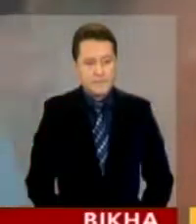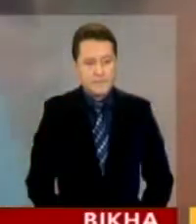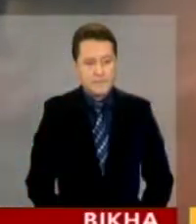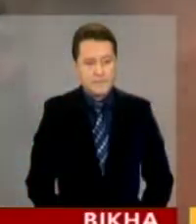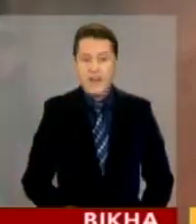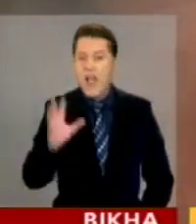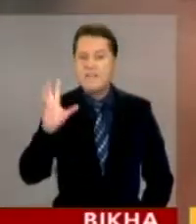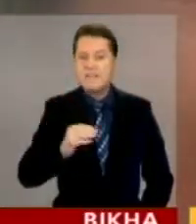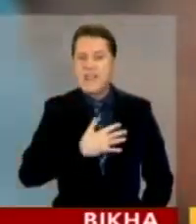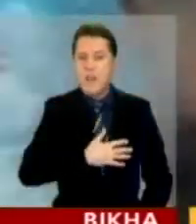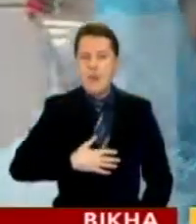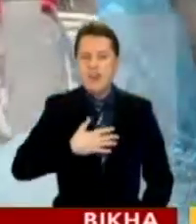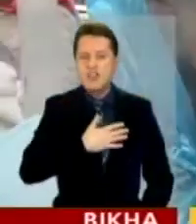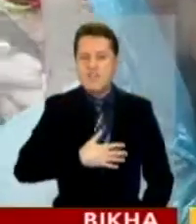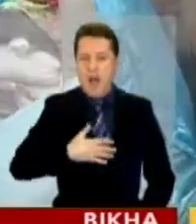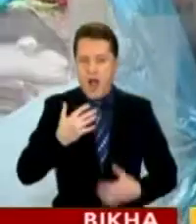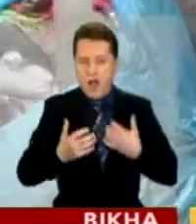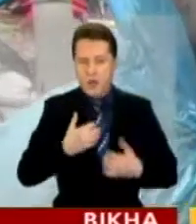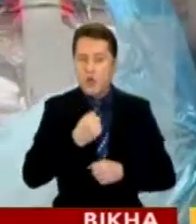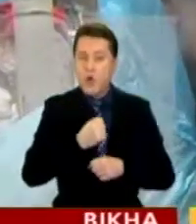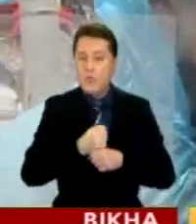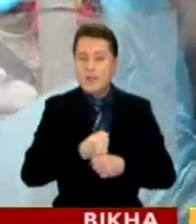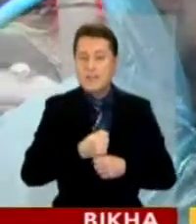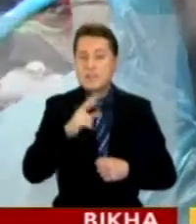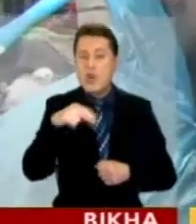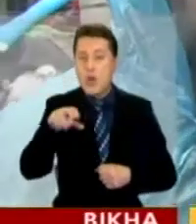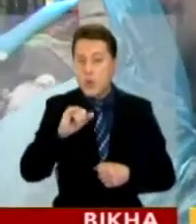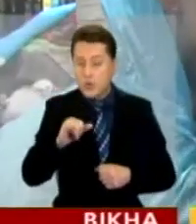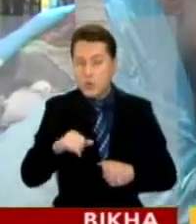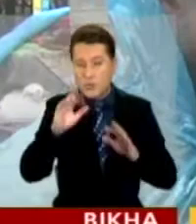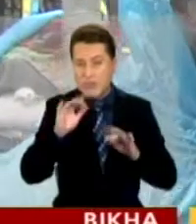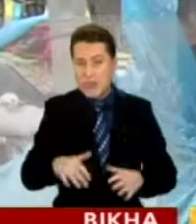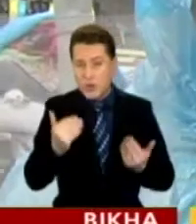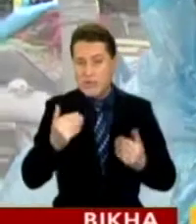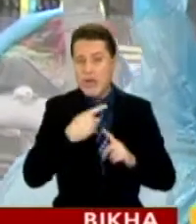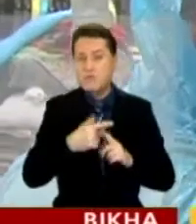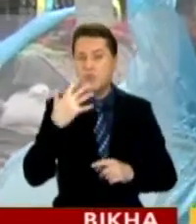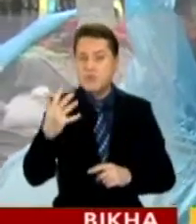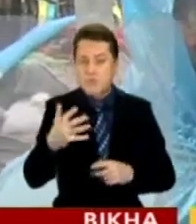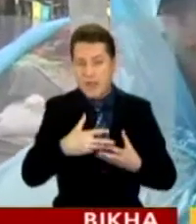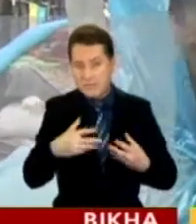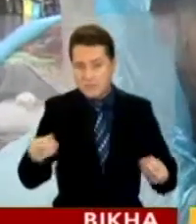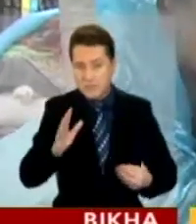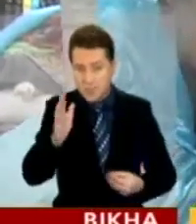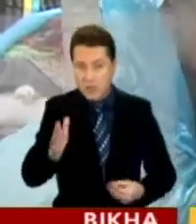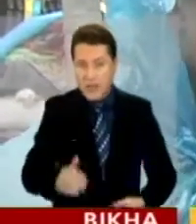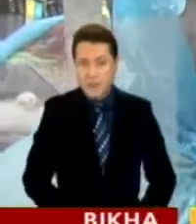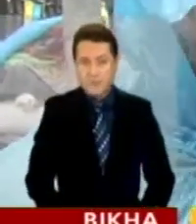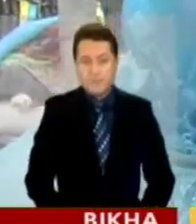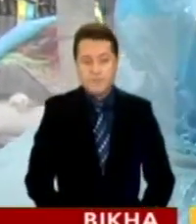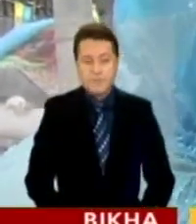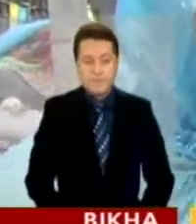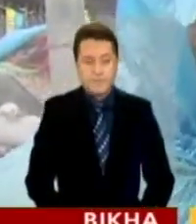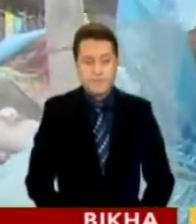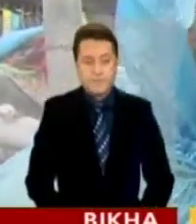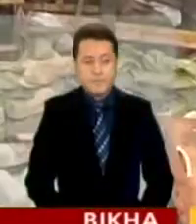Всі переживають, їх же робили з льоду і снігу, зараз плюс 5, вже така якась весняна погода. Ну а що робити